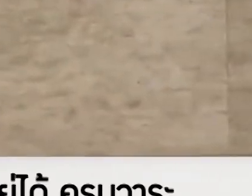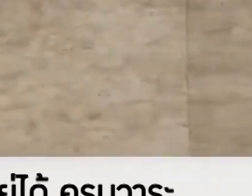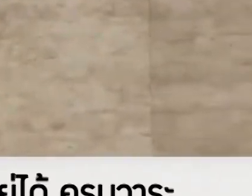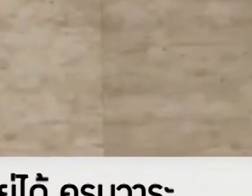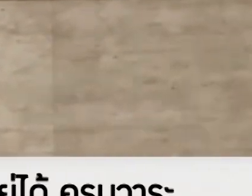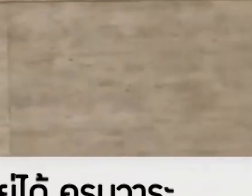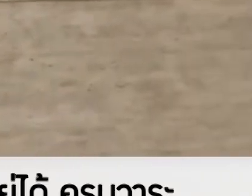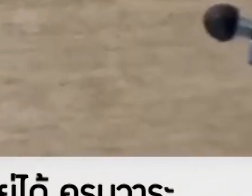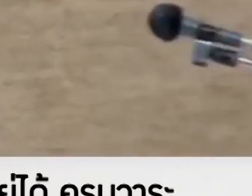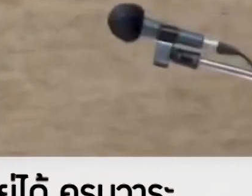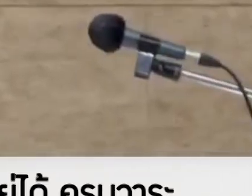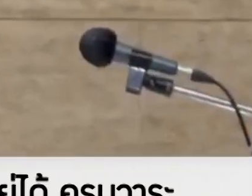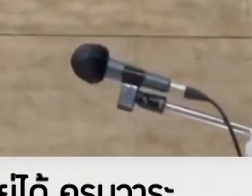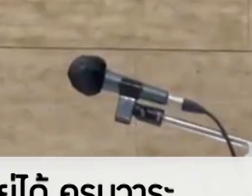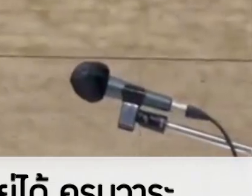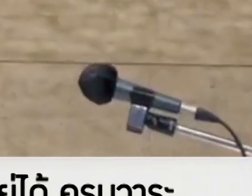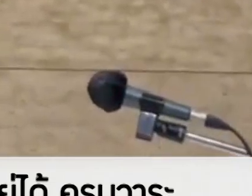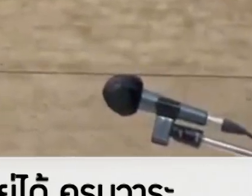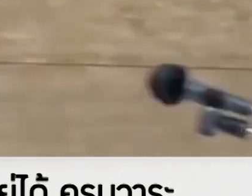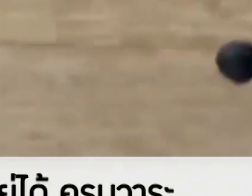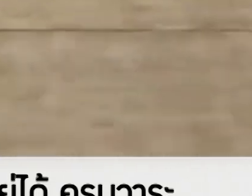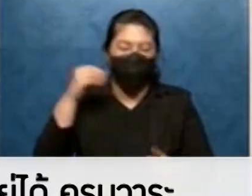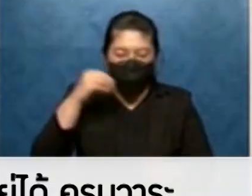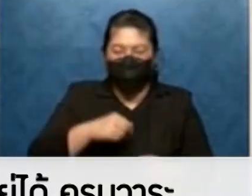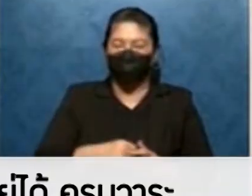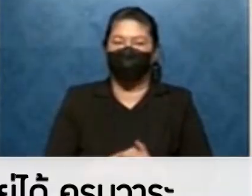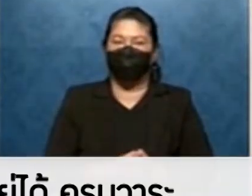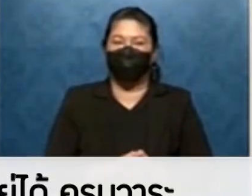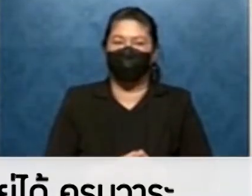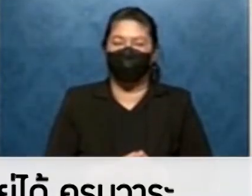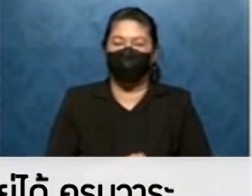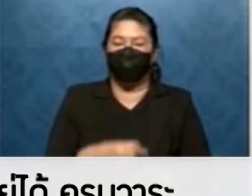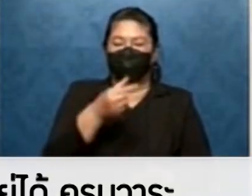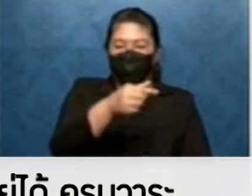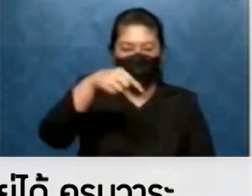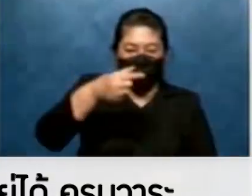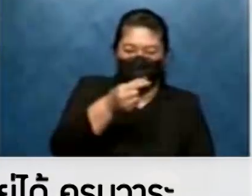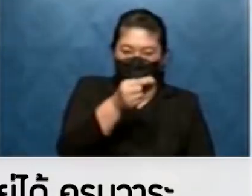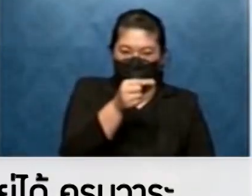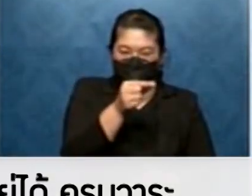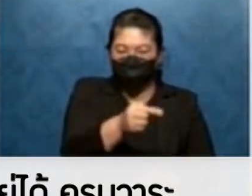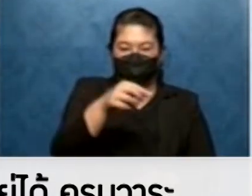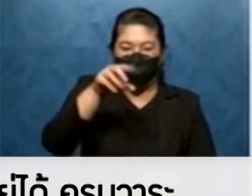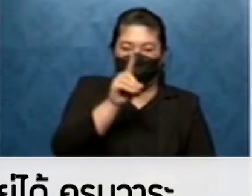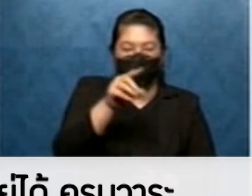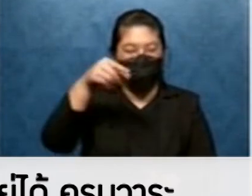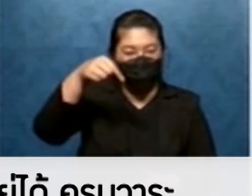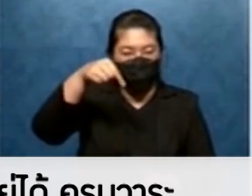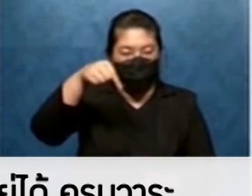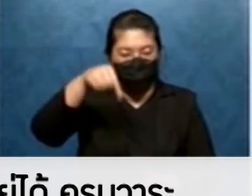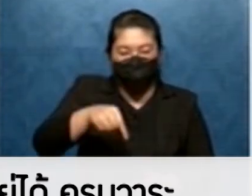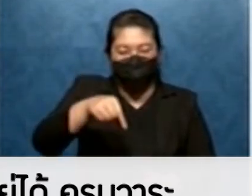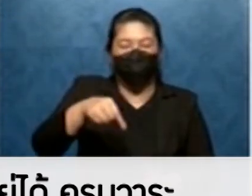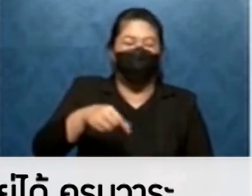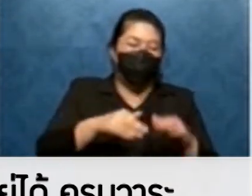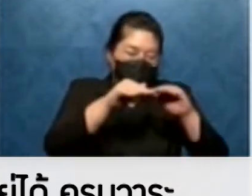โดนคนเปรียบเทียบกับรัฐบาลนี้อดีตว่าให้สู้เขาไม่ได้เนี่ยผู้เงินใช้เงินเยอะหนี้สาธารณะก็เพิ่มขึ้นอย่าง